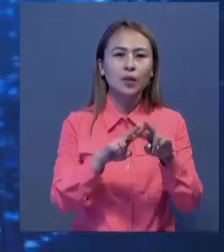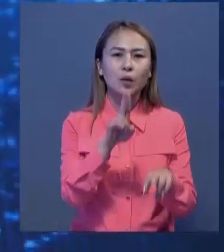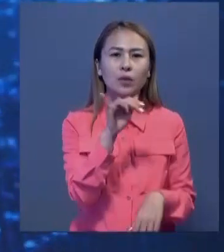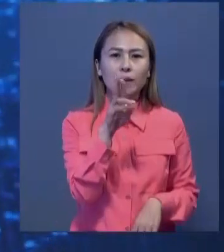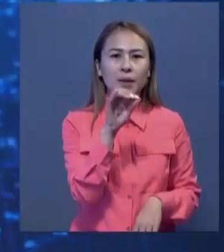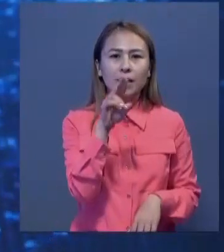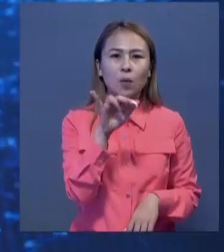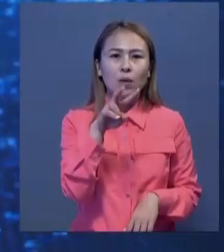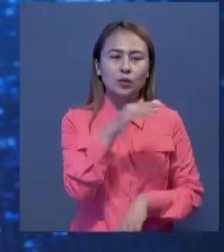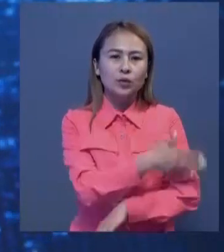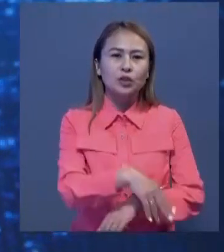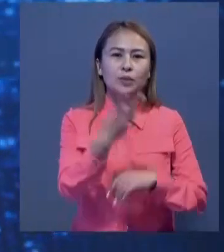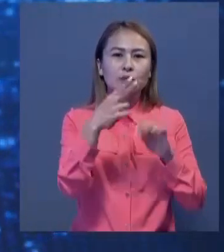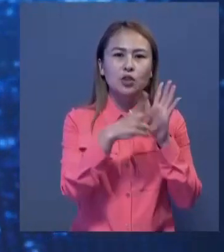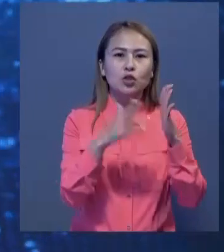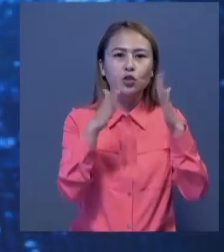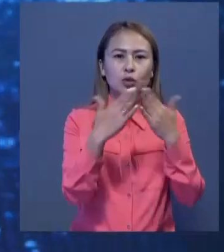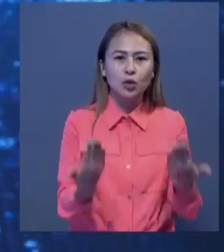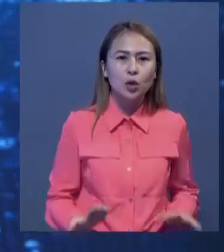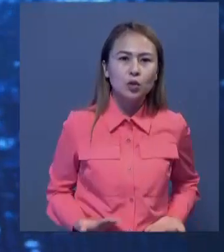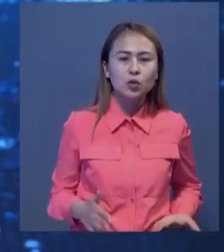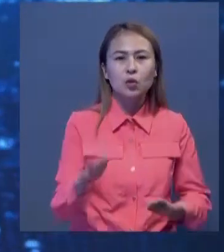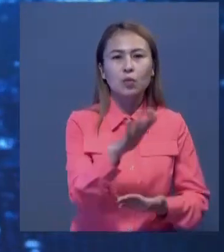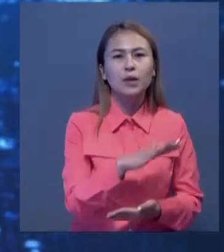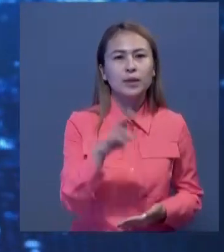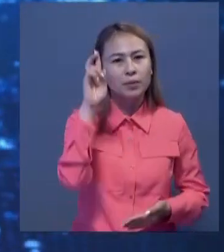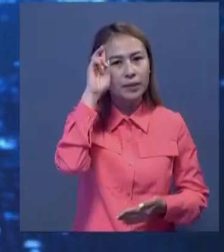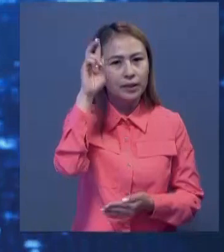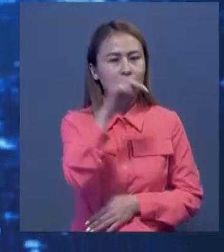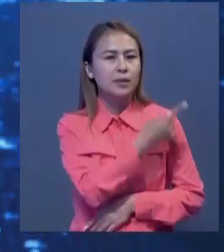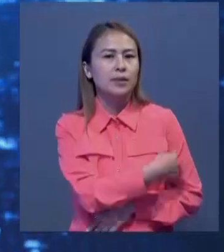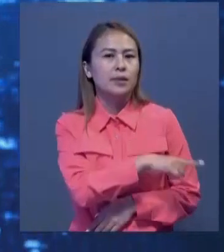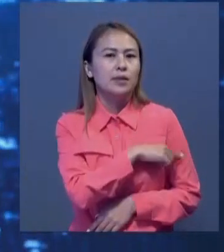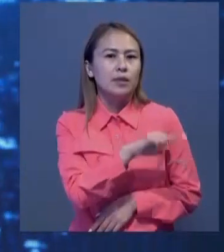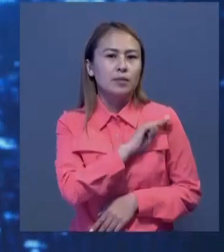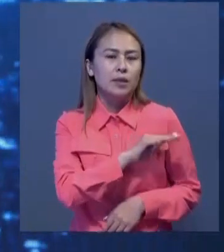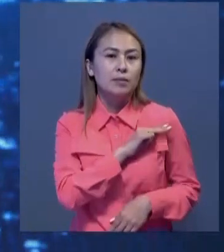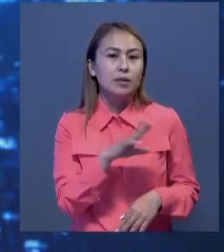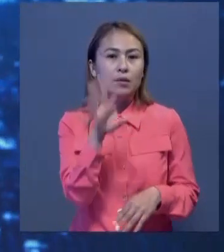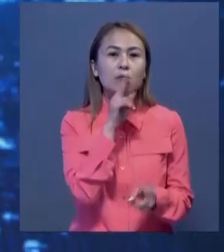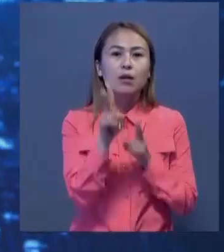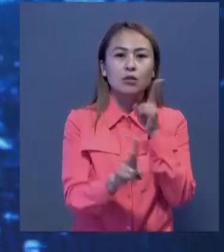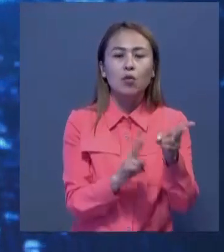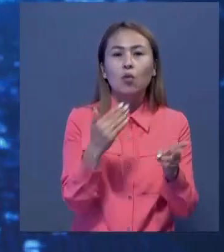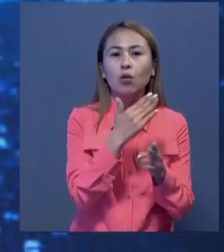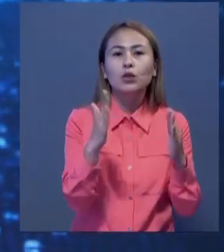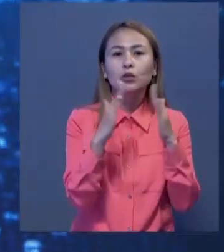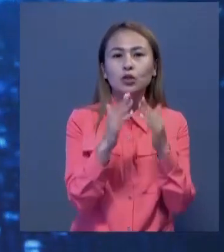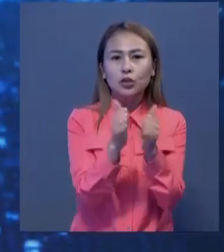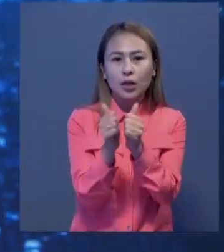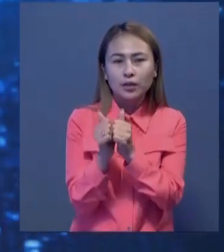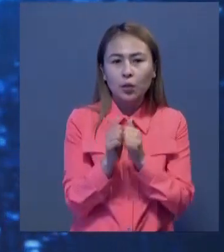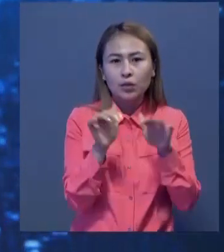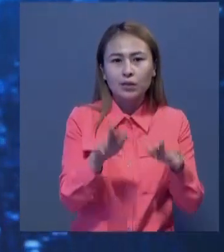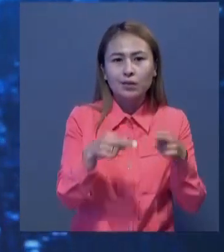Елордадағы Құдайберді ұлы көшесіндегі 28-ші үйдің тұрғындары сол маңдағы мемлекеттік медицина мекемесіне наразы. Олар